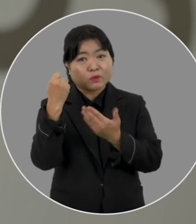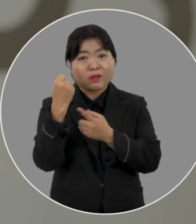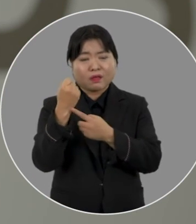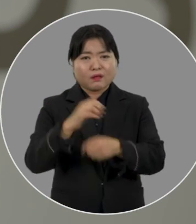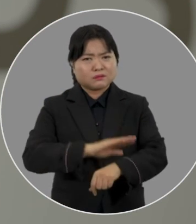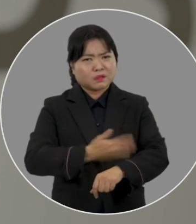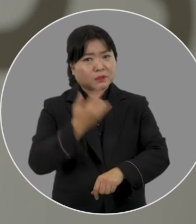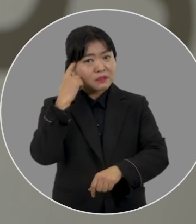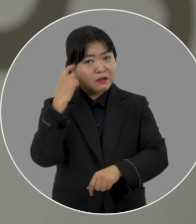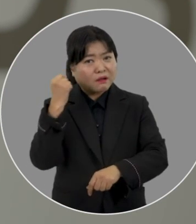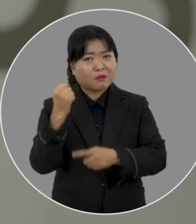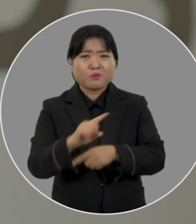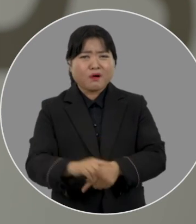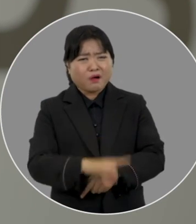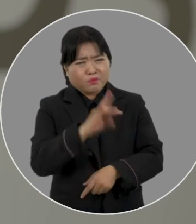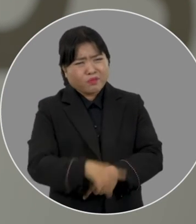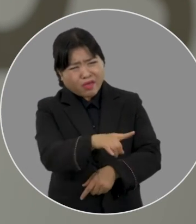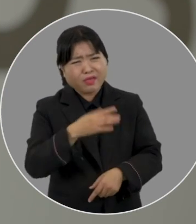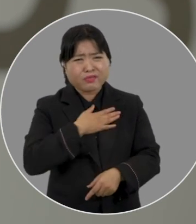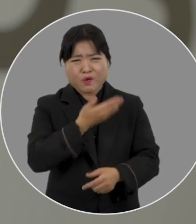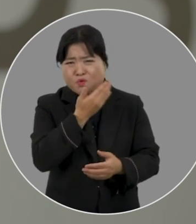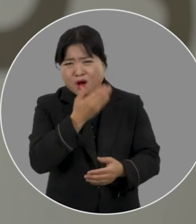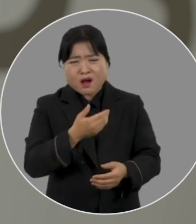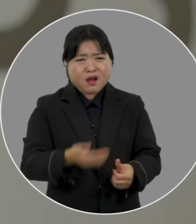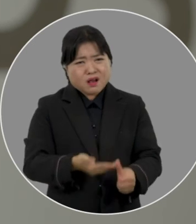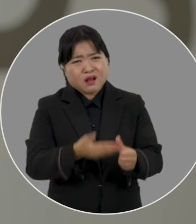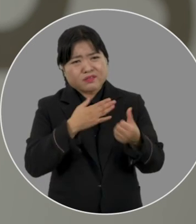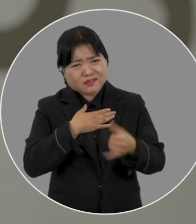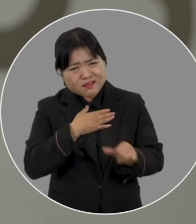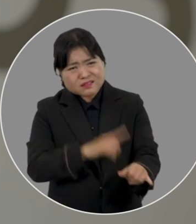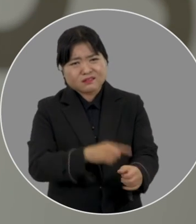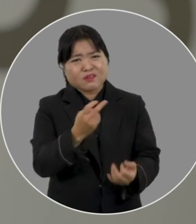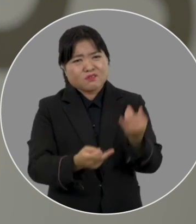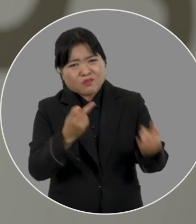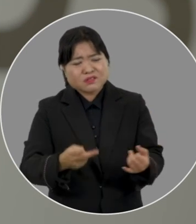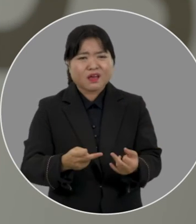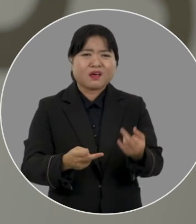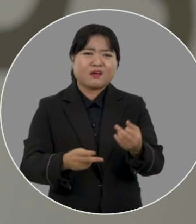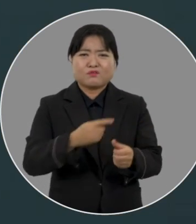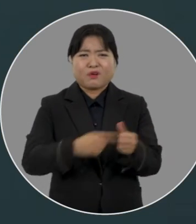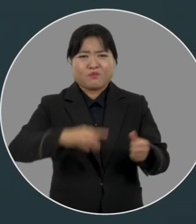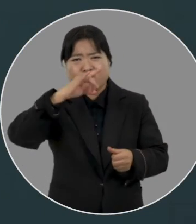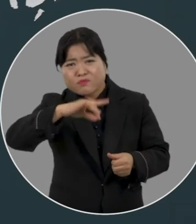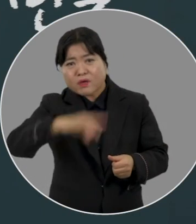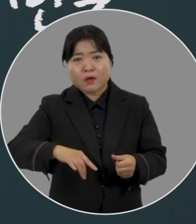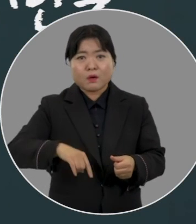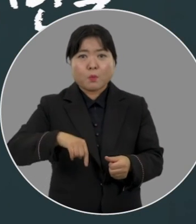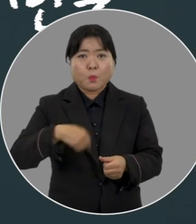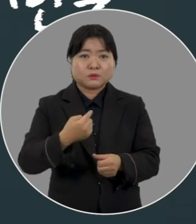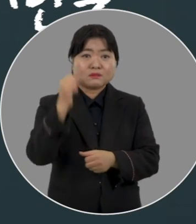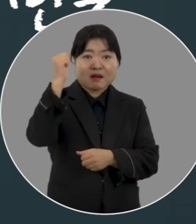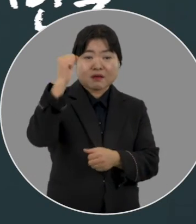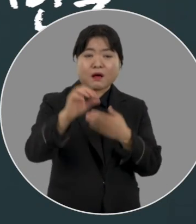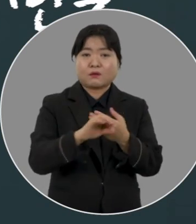된다. 이 금이야 오기야 길은 내 자식, 내 형제, 우리가 내줄 수 없다라고 혼자서 얘기하는